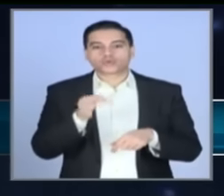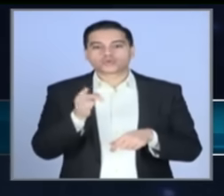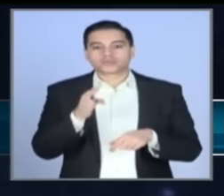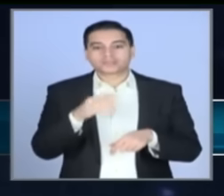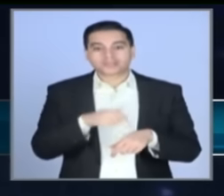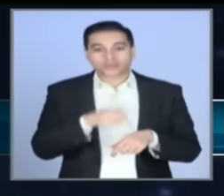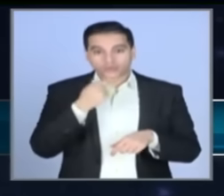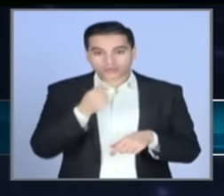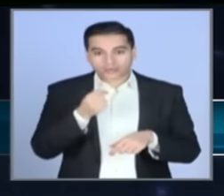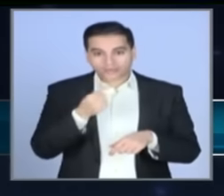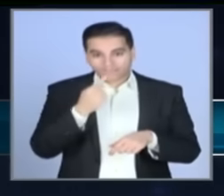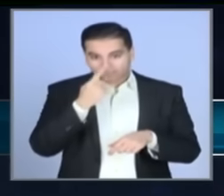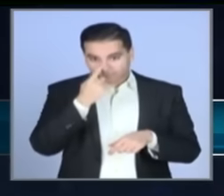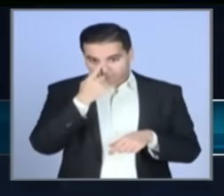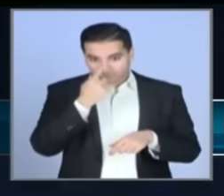في نص ساعة؟